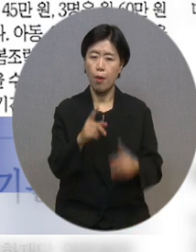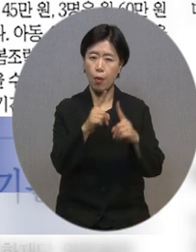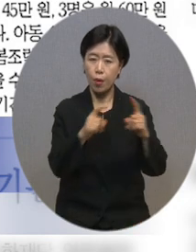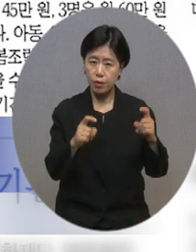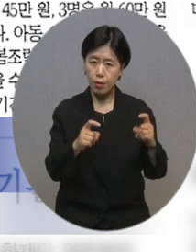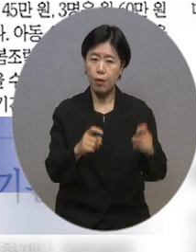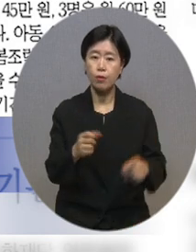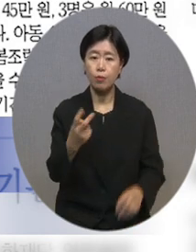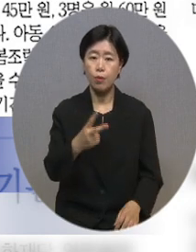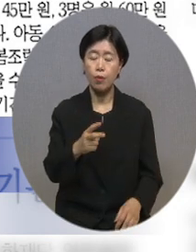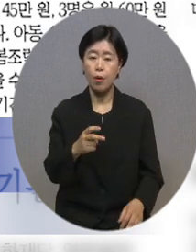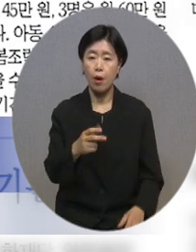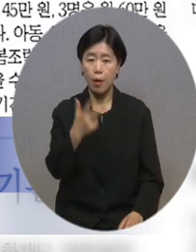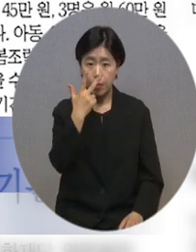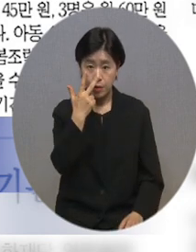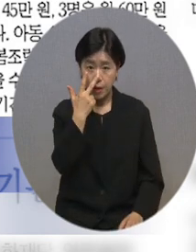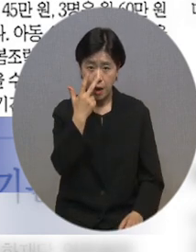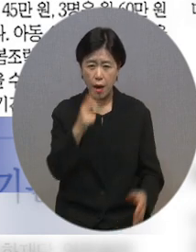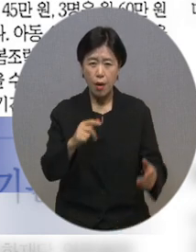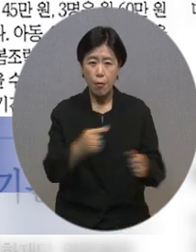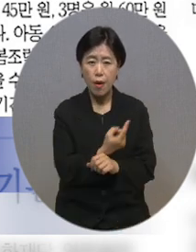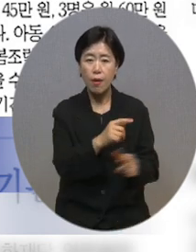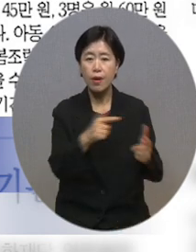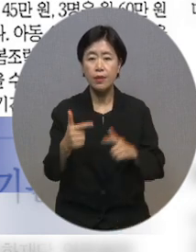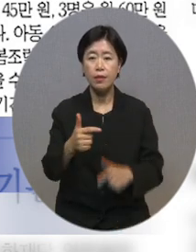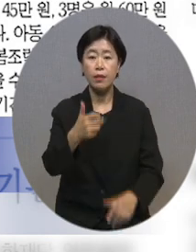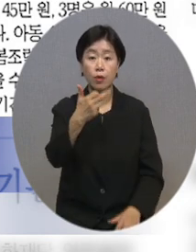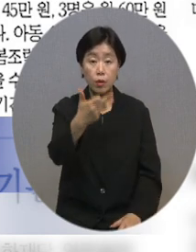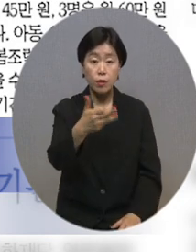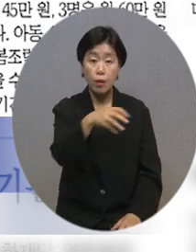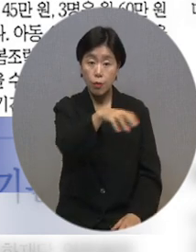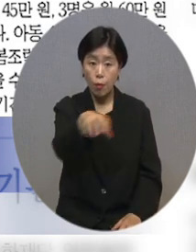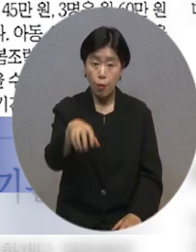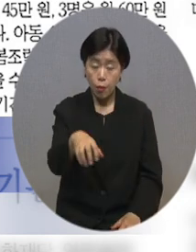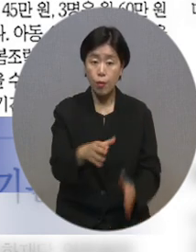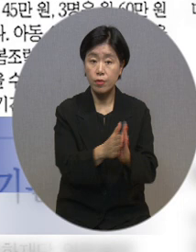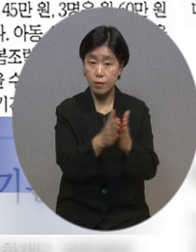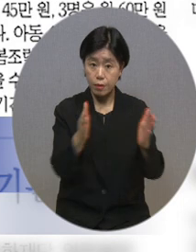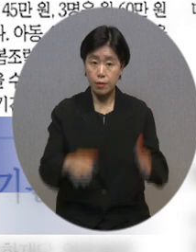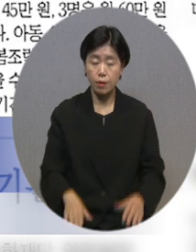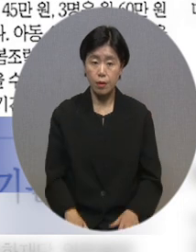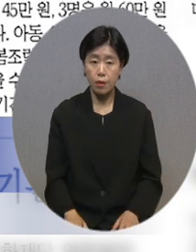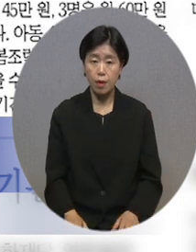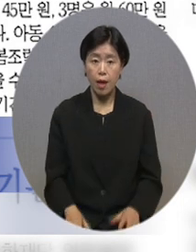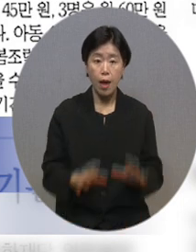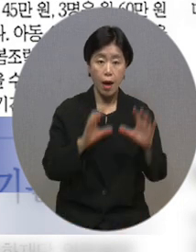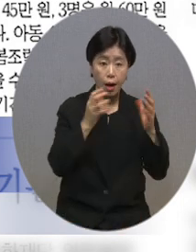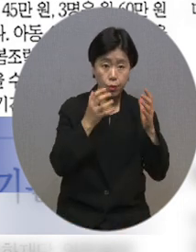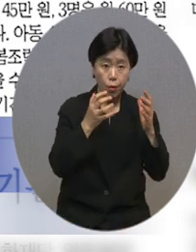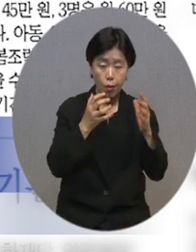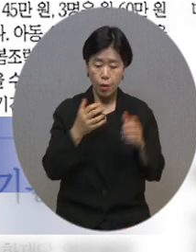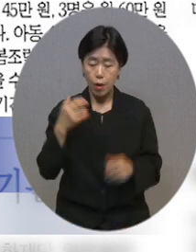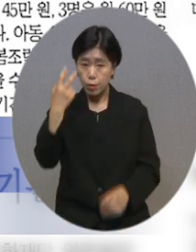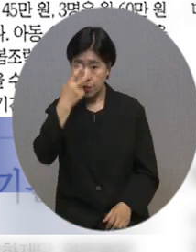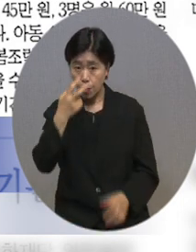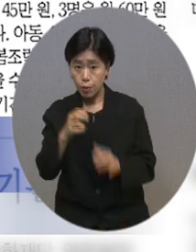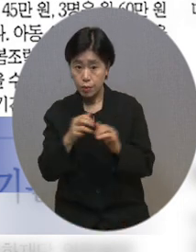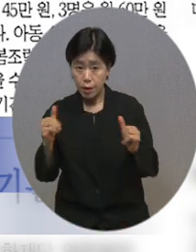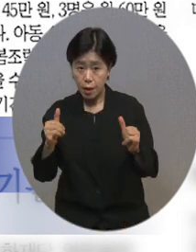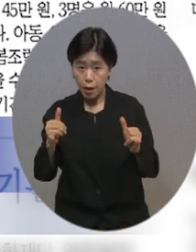광명 등 13개 시군에서 실시되며이 양육자와 아동이 주민 등록상 경기도 거주해야만